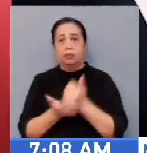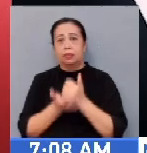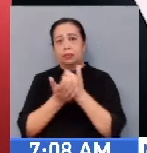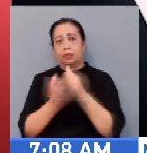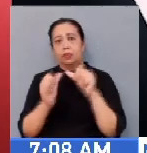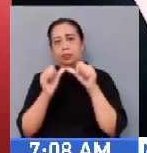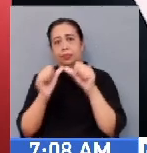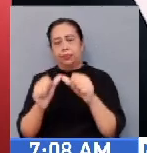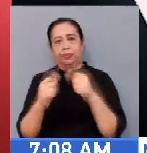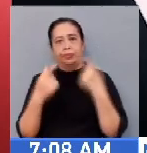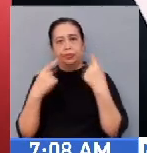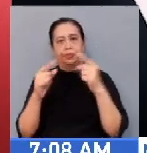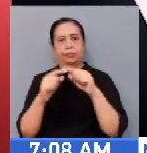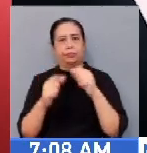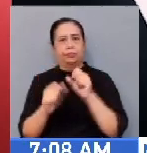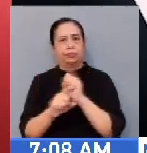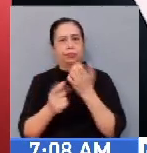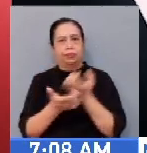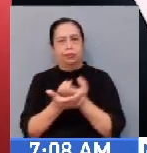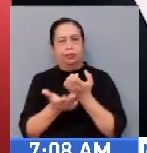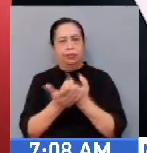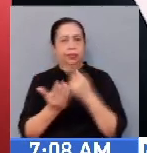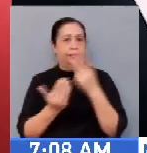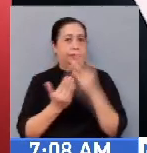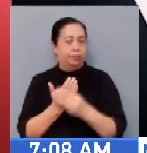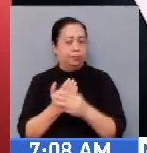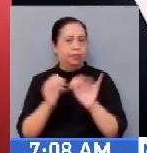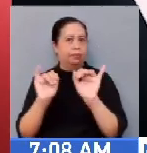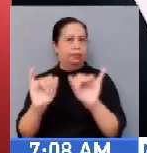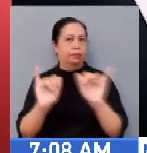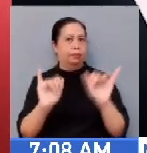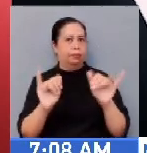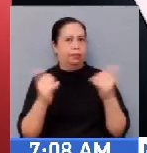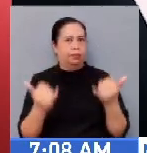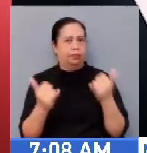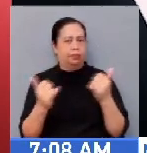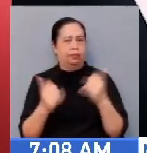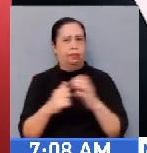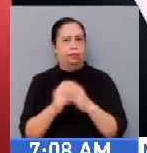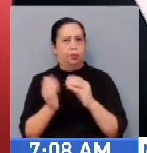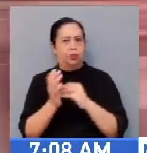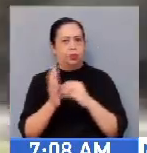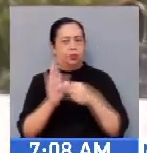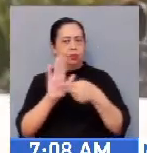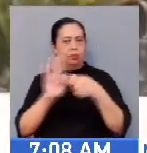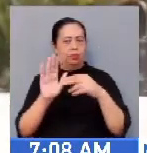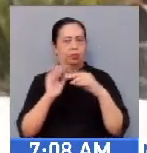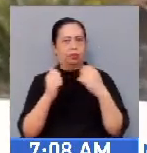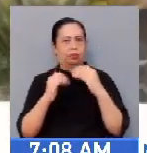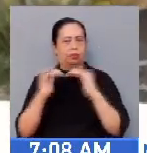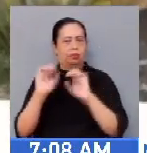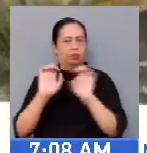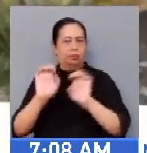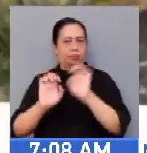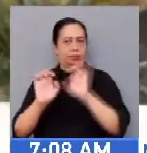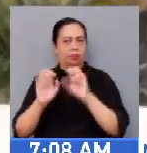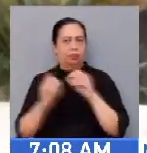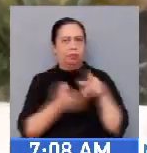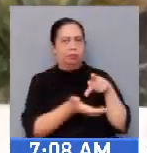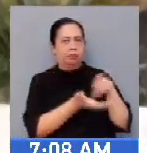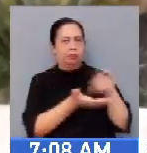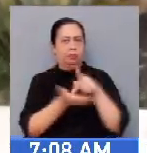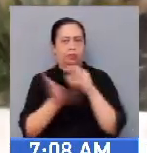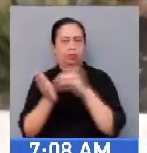mga socio-economic programs, manatili ang kasalukuyang credit rating at mabayaran ang mga utang. Naniniwala naman ng NEDA na